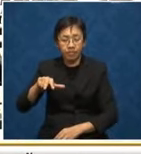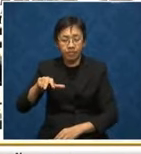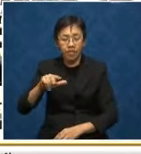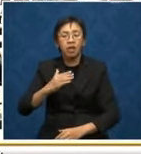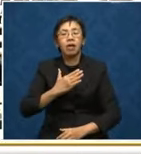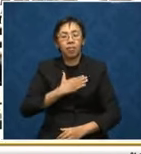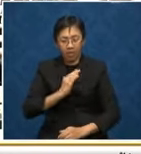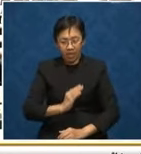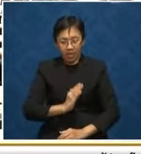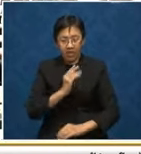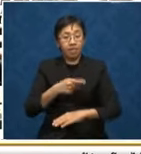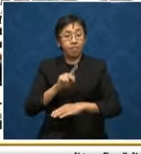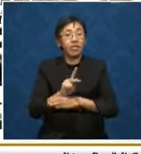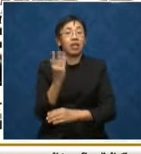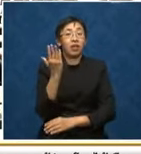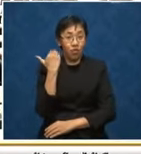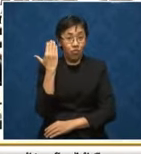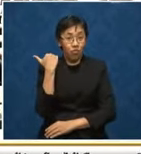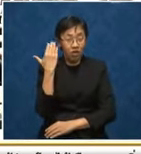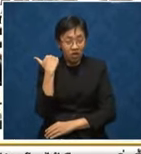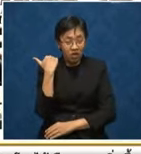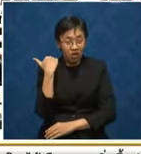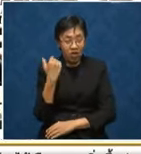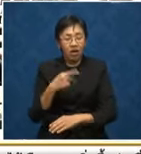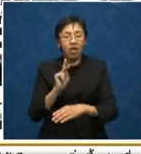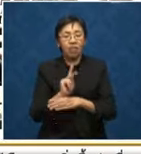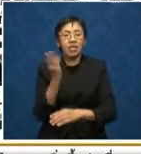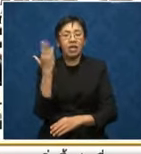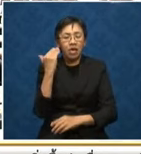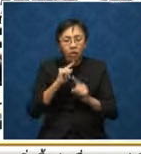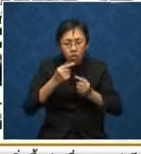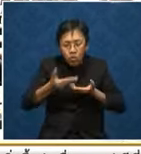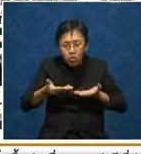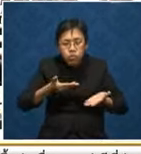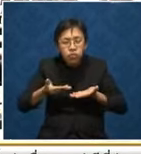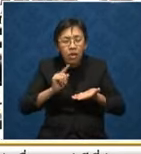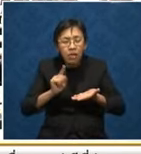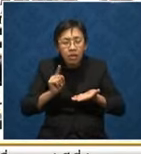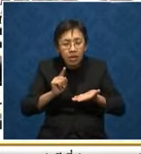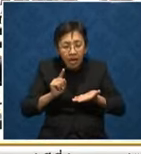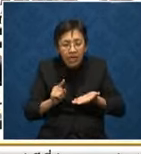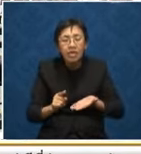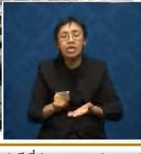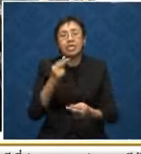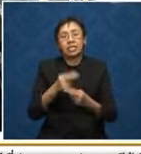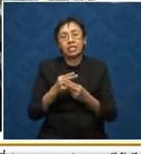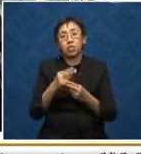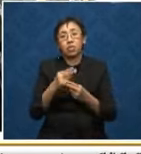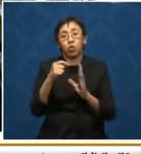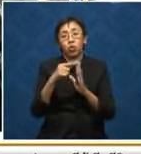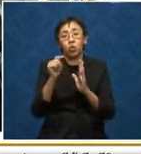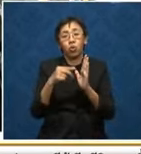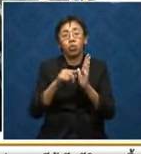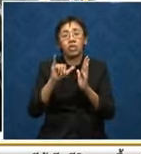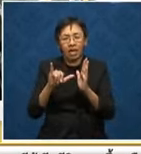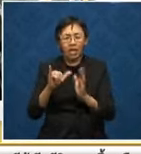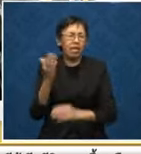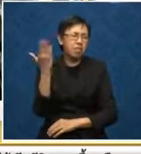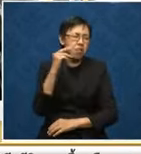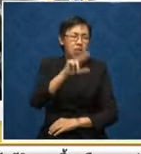รติประธานเดิมที่เปิดช่องหายใจให้มีการหารือคือพระท่านอุทัยพิมพ์ใจชนแห่งพรรคไทยรักไ